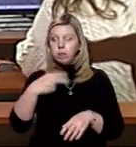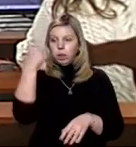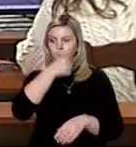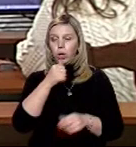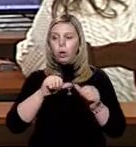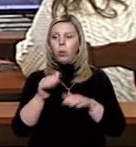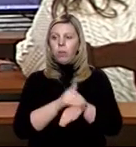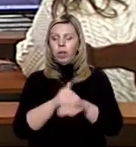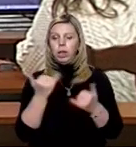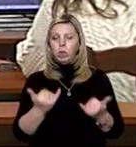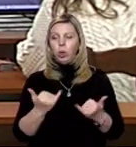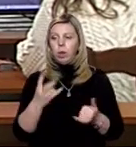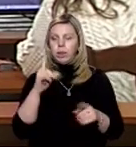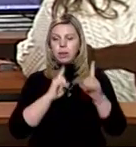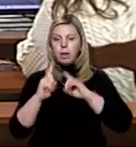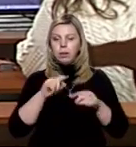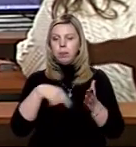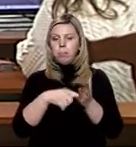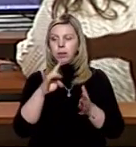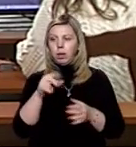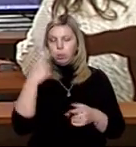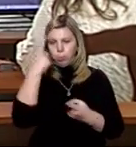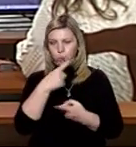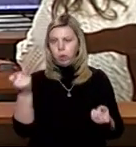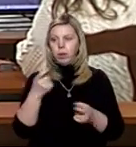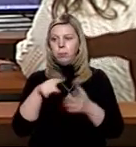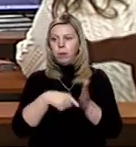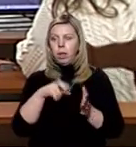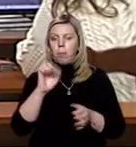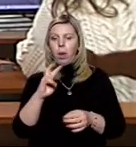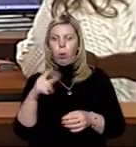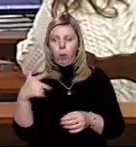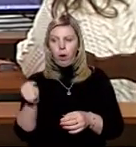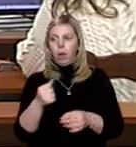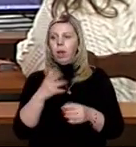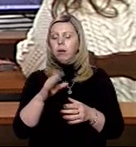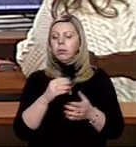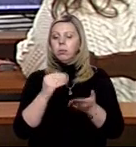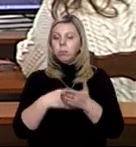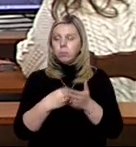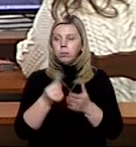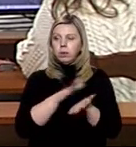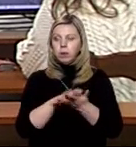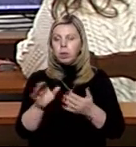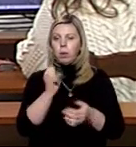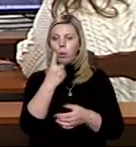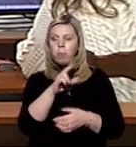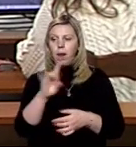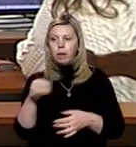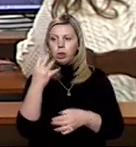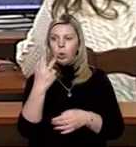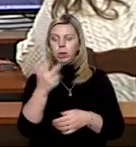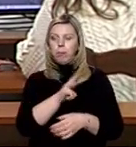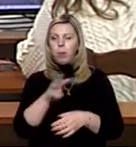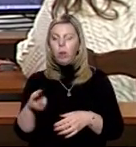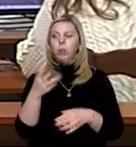2020 рік ухвалили сьогодні на сесії міськради. Про це повідомив очільник міста Андрій Балога. Видатки громади становитимуть